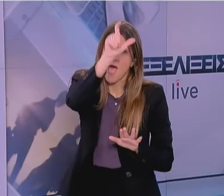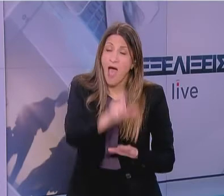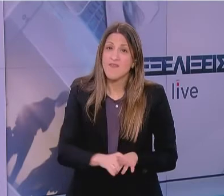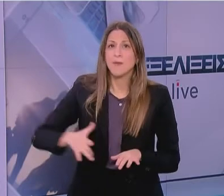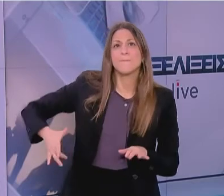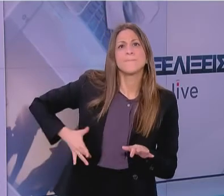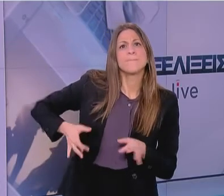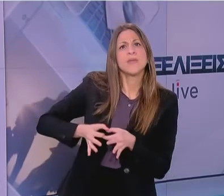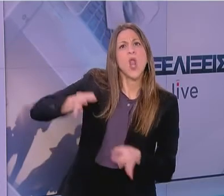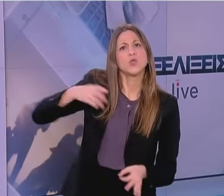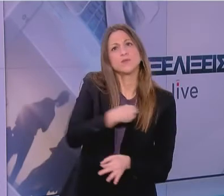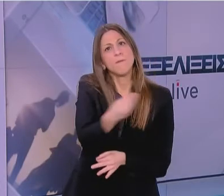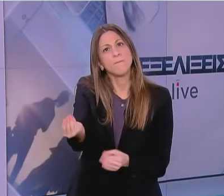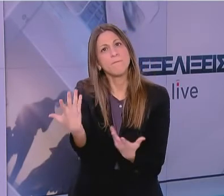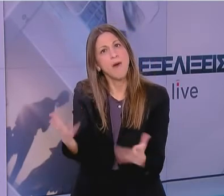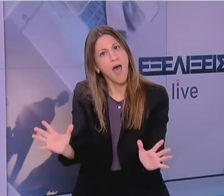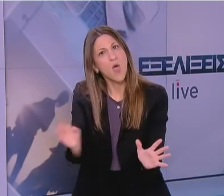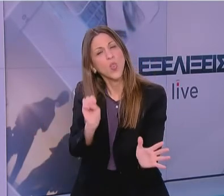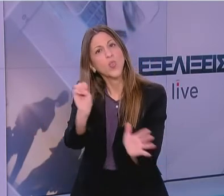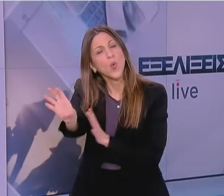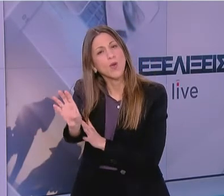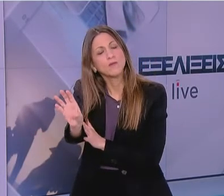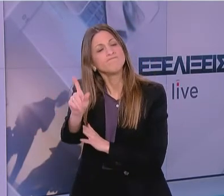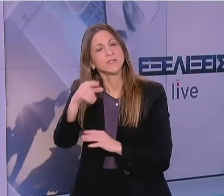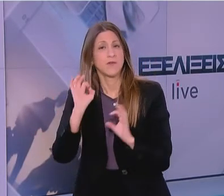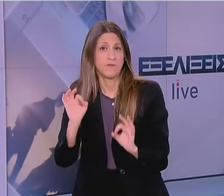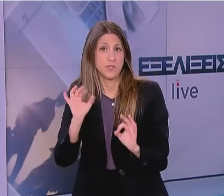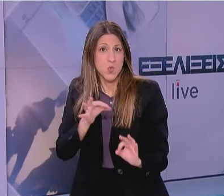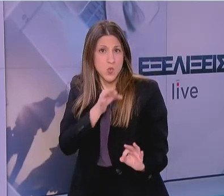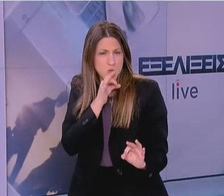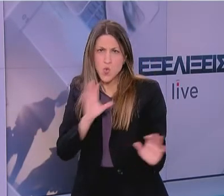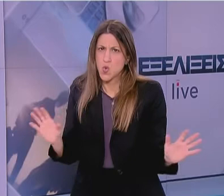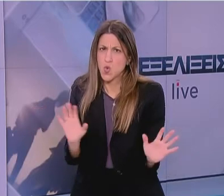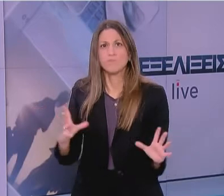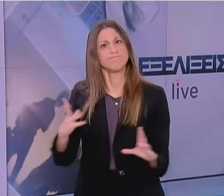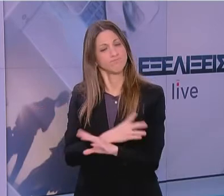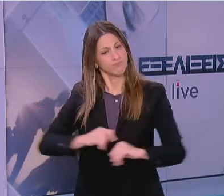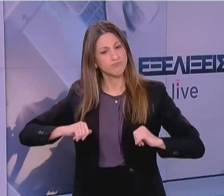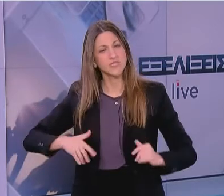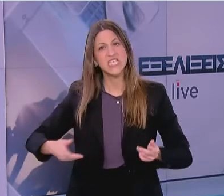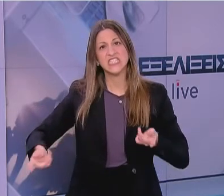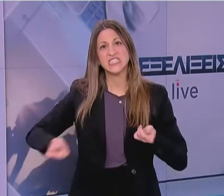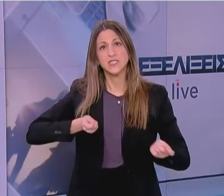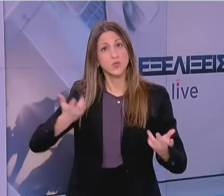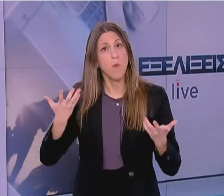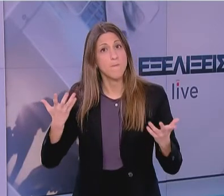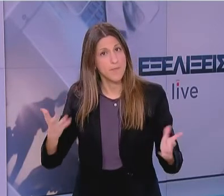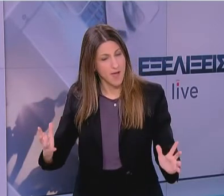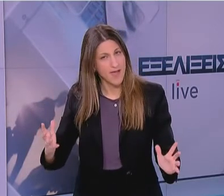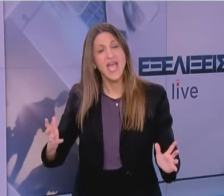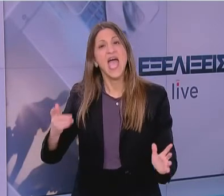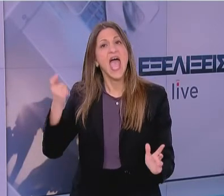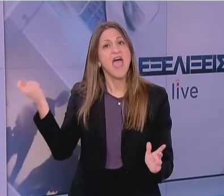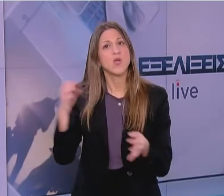μυελού. Μυελού των οστών, ξεπερνώντας τους φόβους αυτών των ημερών, με εξαιρετικό συντονισμό από τον Εθνικό Οργανισμό